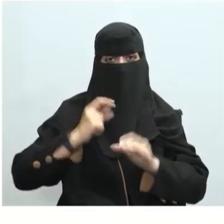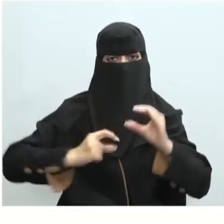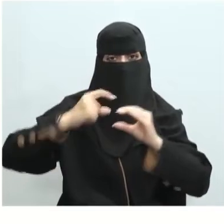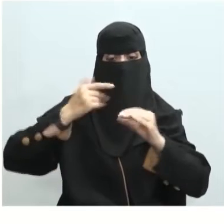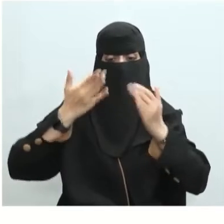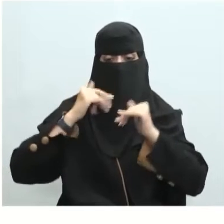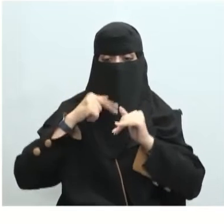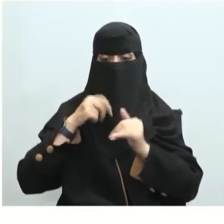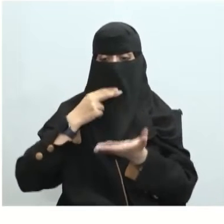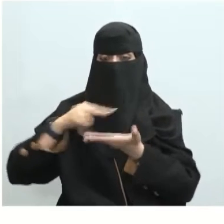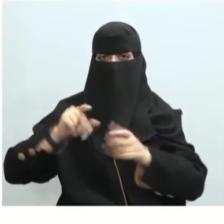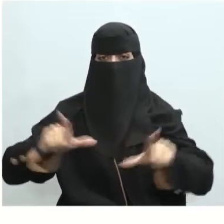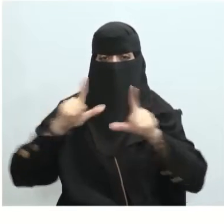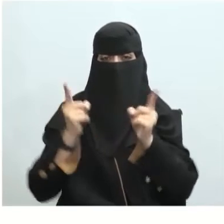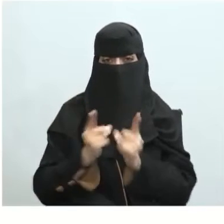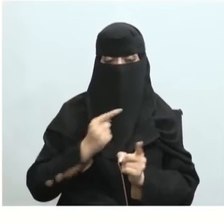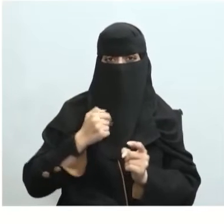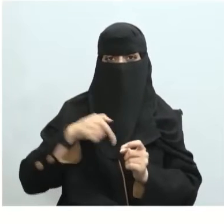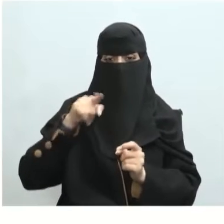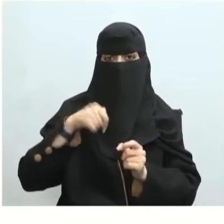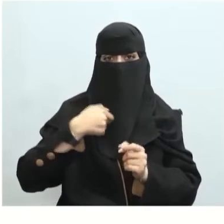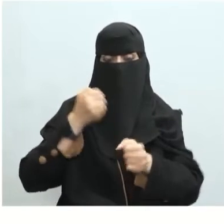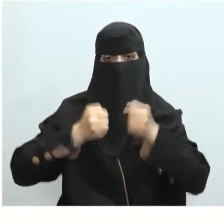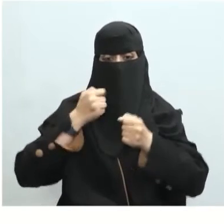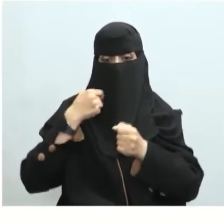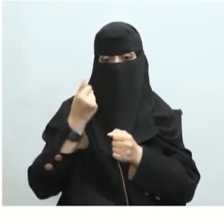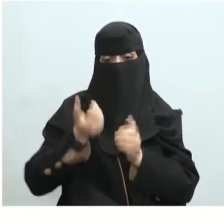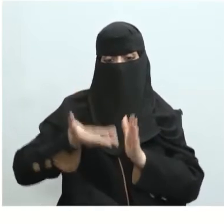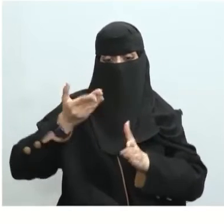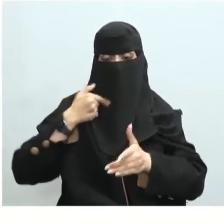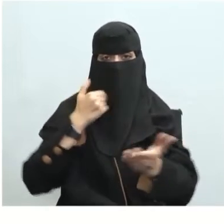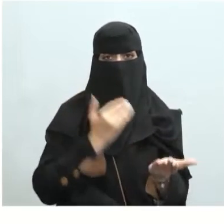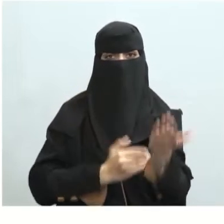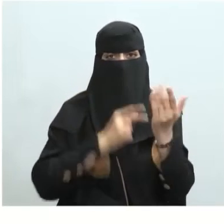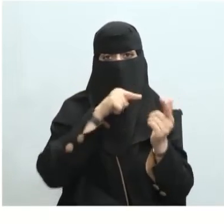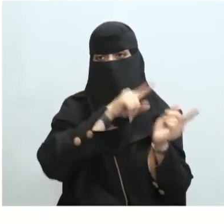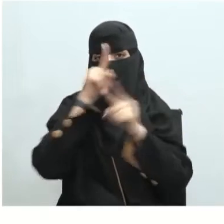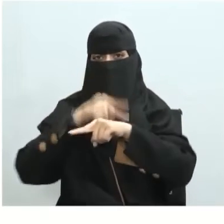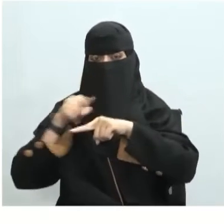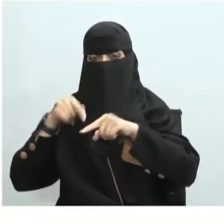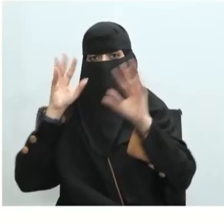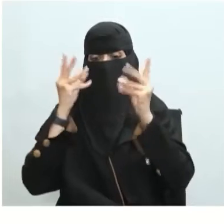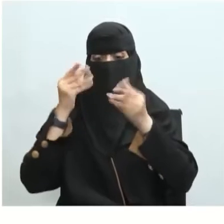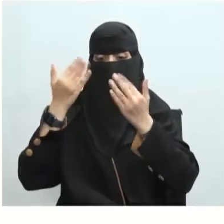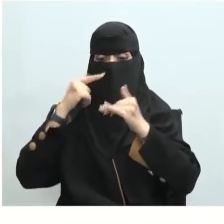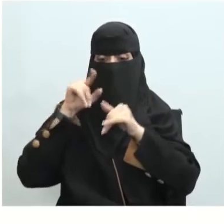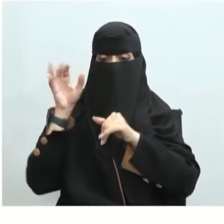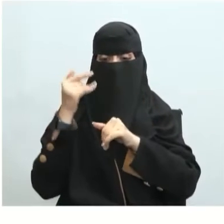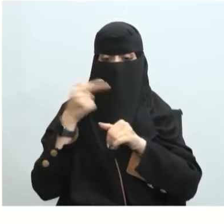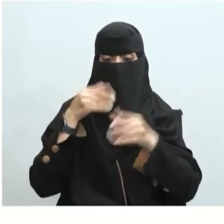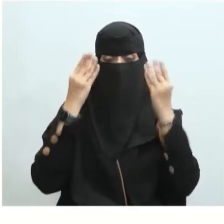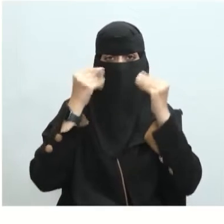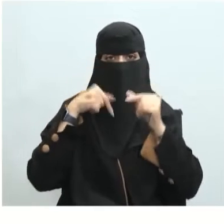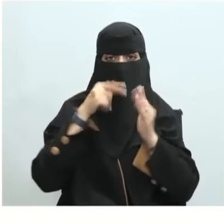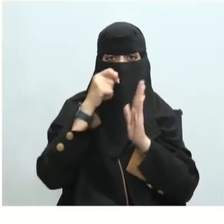موجز جدا عن سياره انيقه بسعر مغر وكذلك شكوى موجهه الى مدير اداره المرور ومعلومات وحقائق وتوصيات